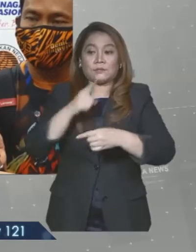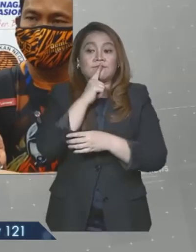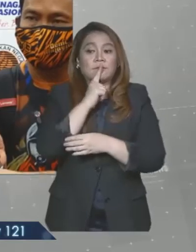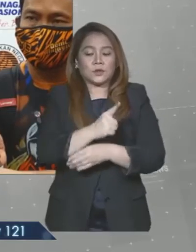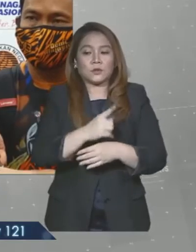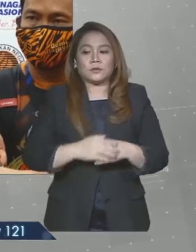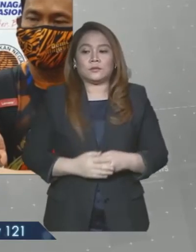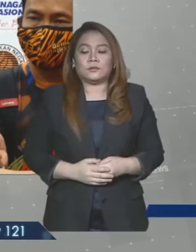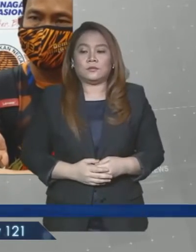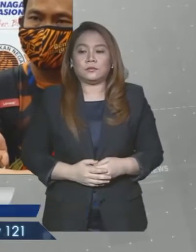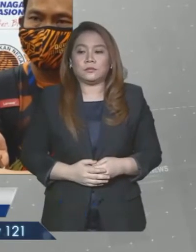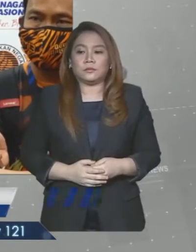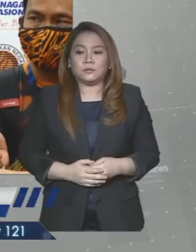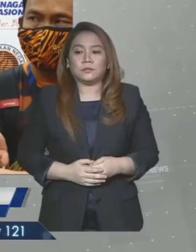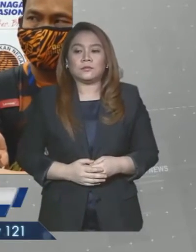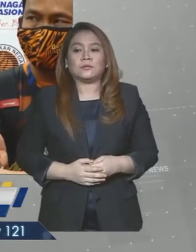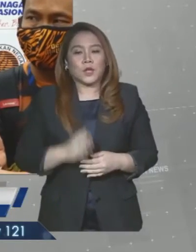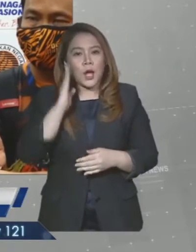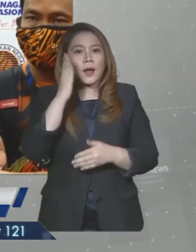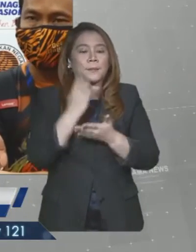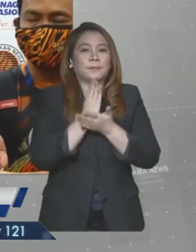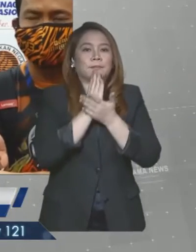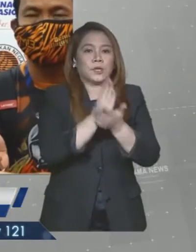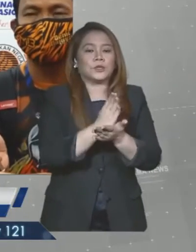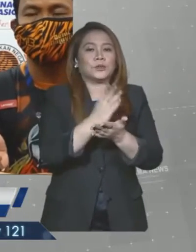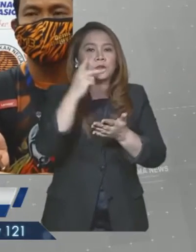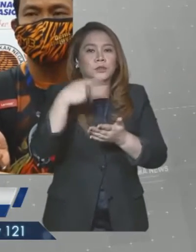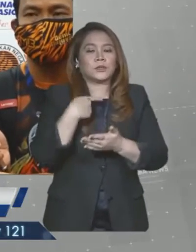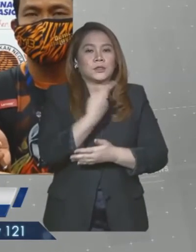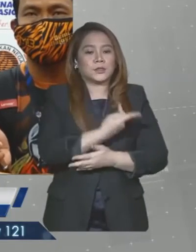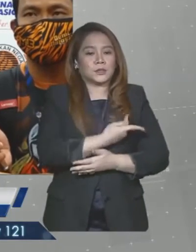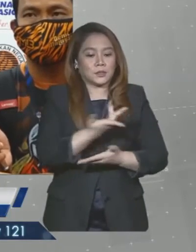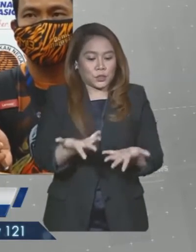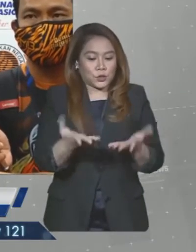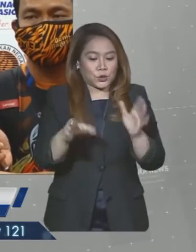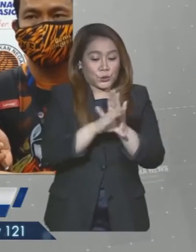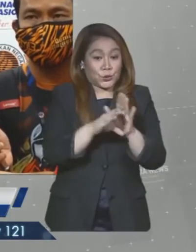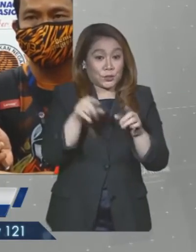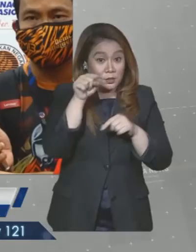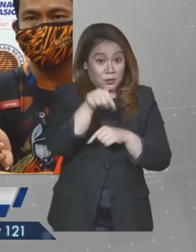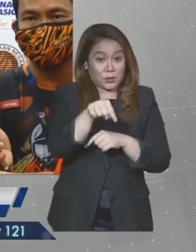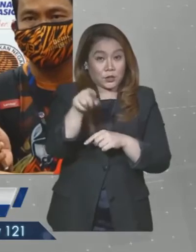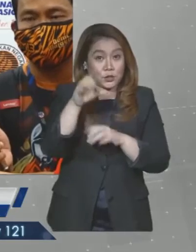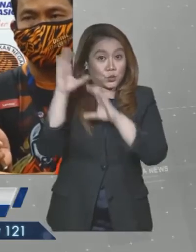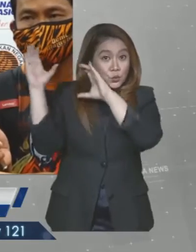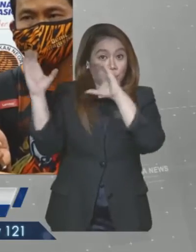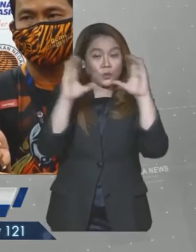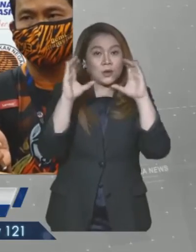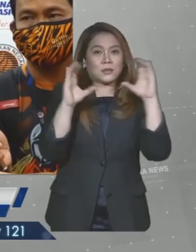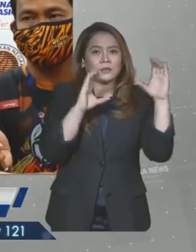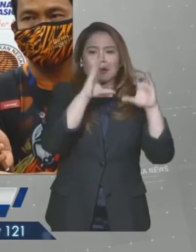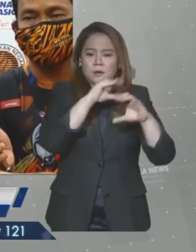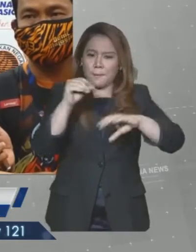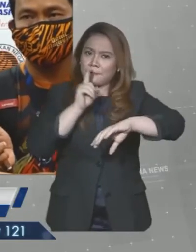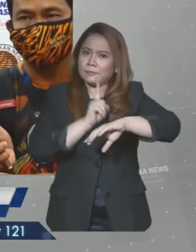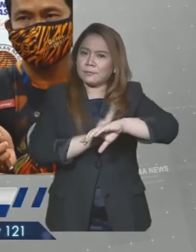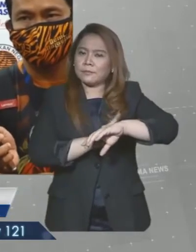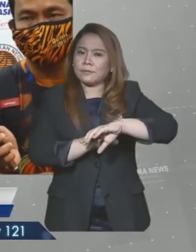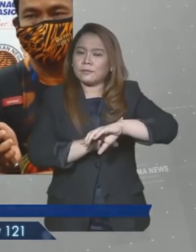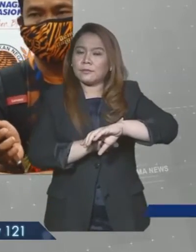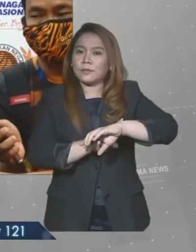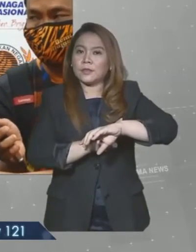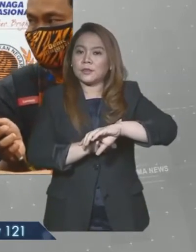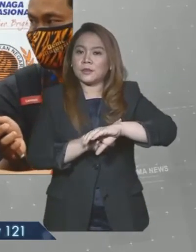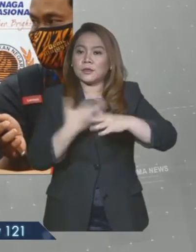ini akan membantu kita lah dalam keadaan di sana lah, pasal cuaca dengan masa dengan apa